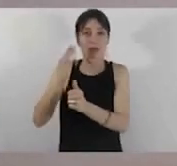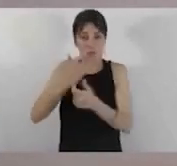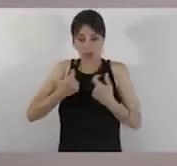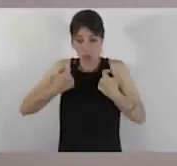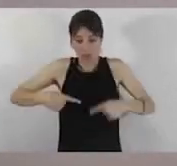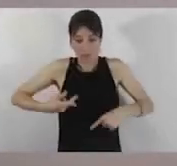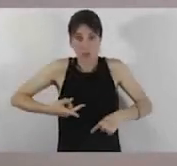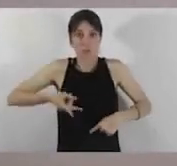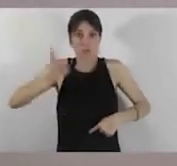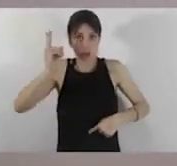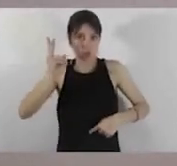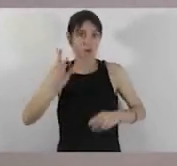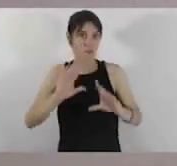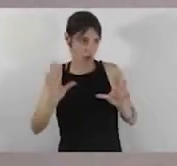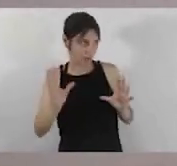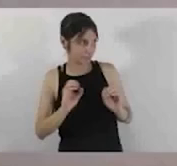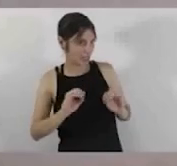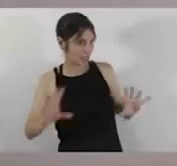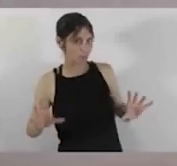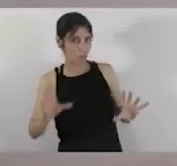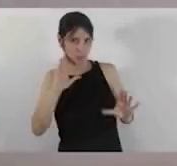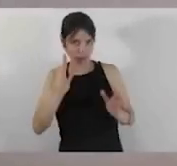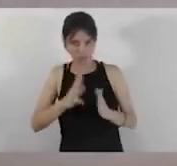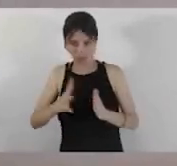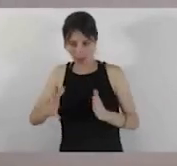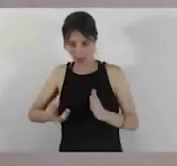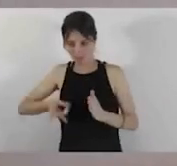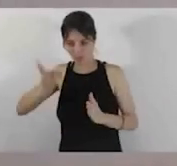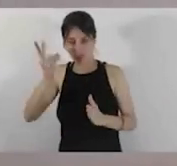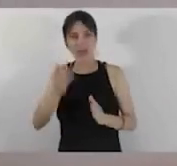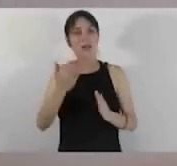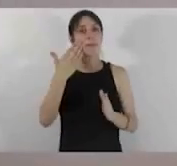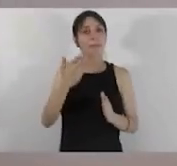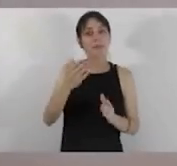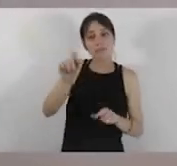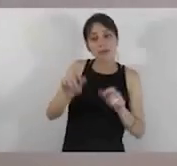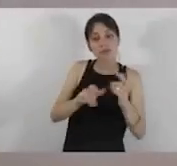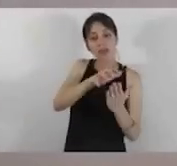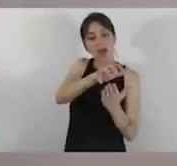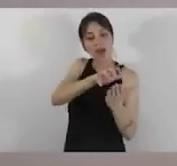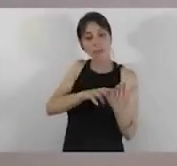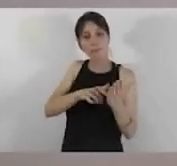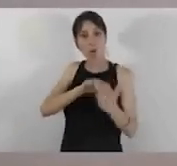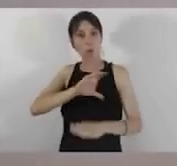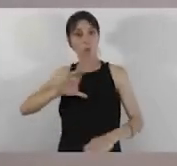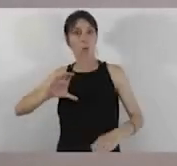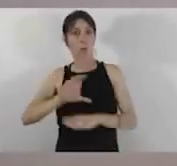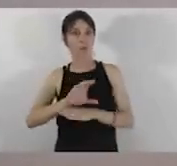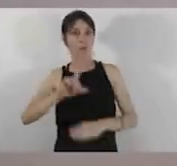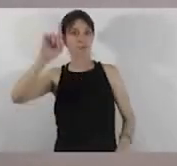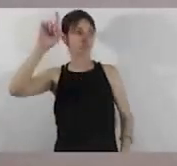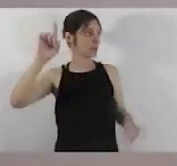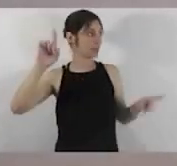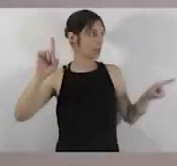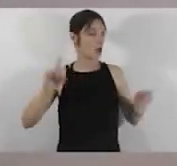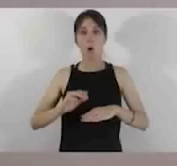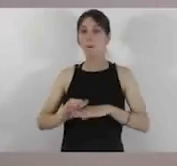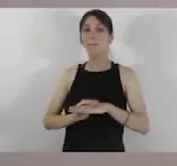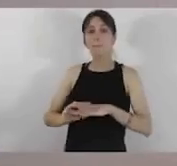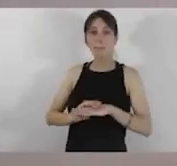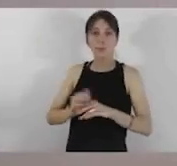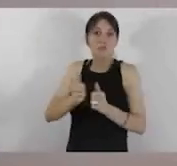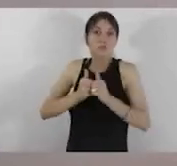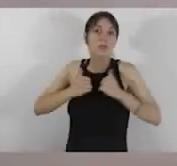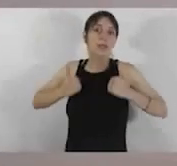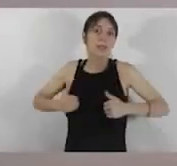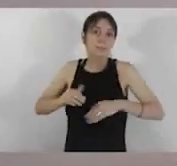voilà, que cela. Alors ceux qui sont contre le rapport, levez la main. Politiquement, je voterai contre, oui.